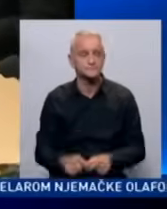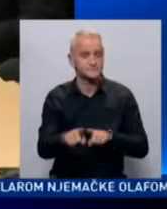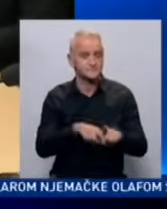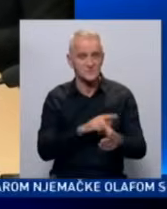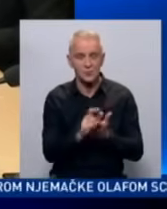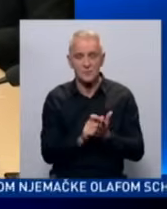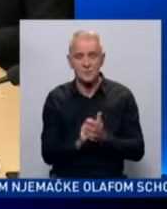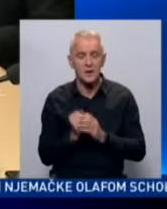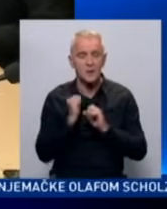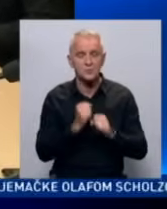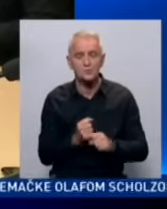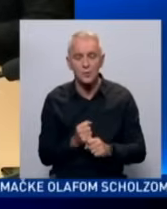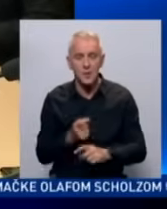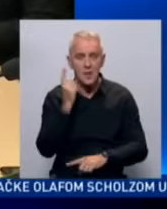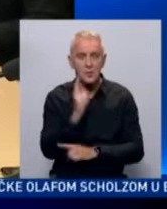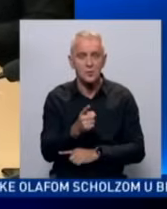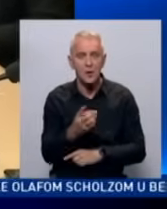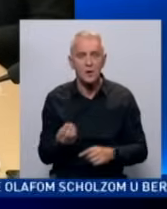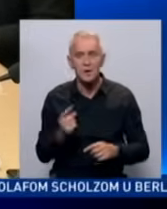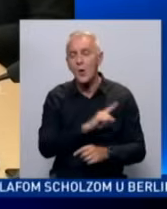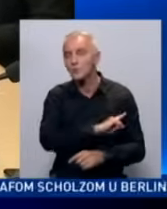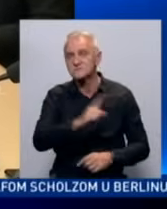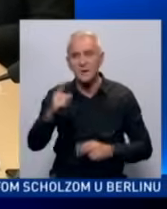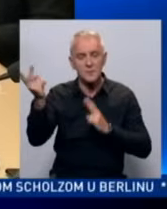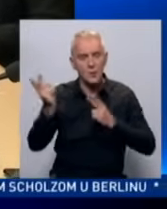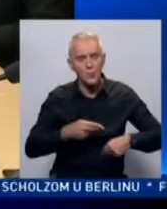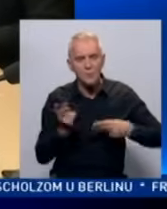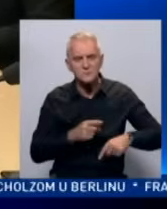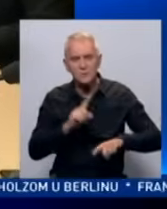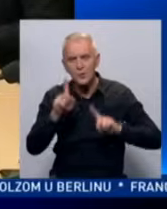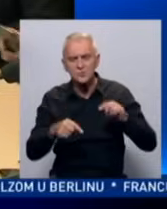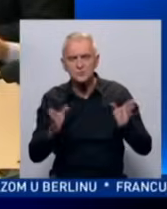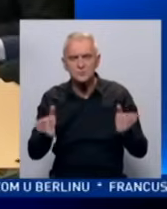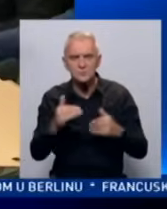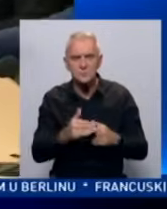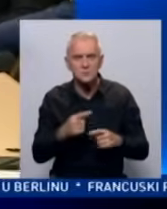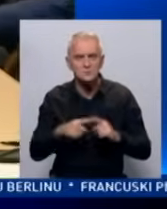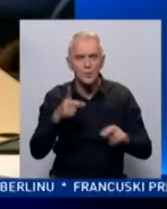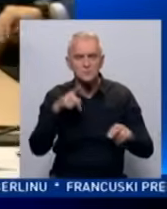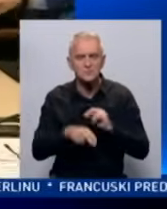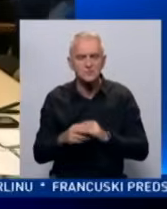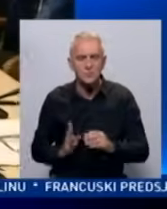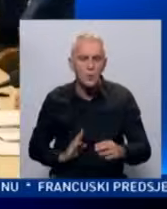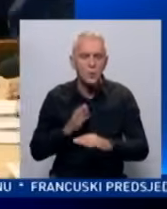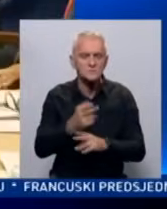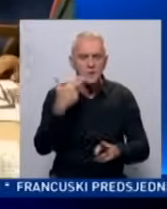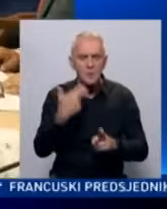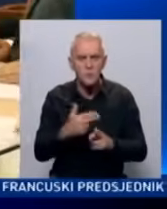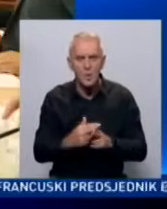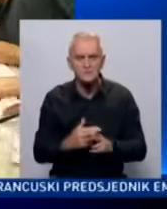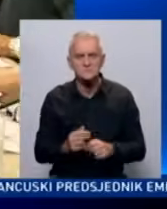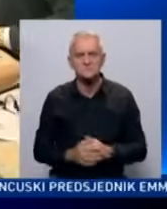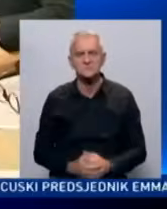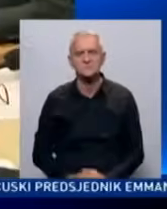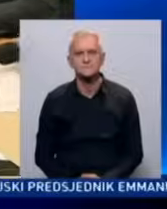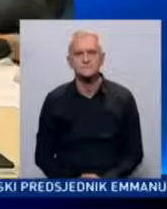je donijeta odluka o dopunama odluke o zabrani uvoza i provoza određenih pošiljki radi sprječavanja unosa bolesti slinavke i šapa u